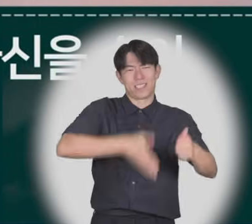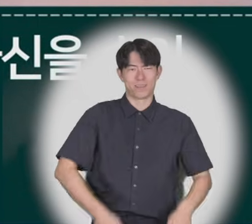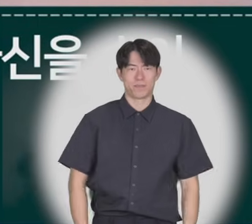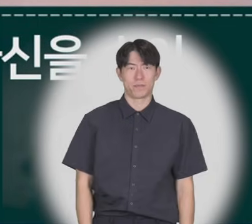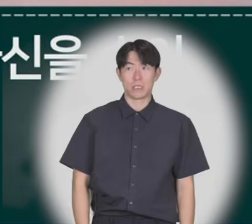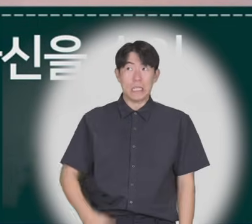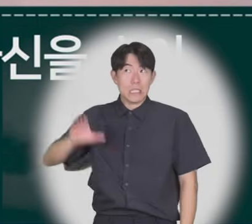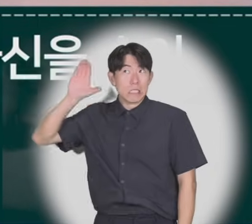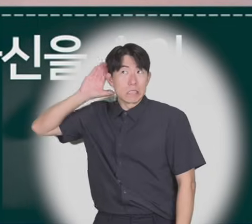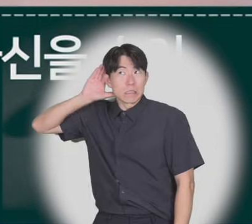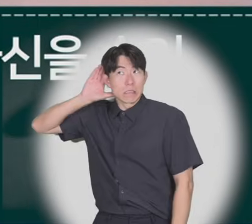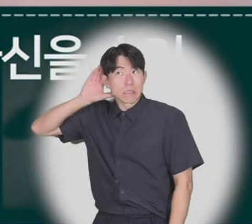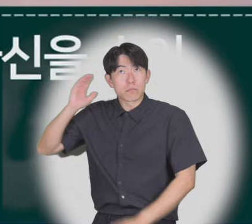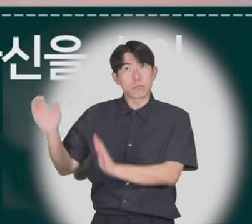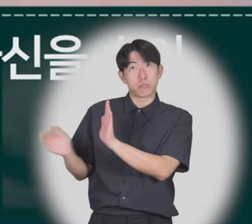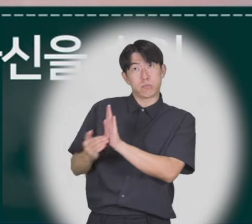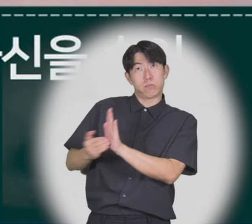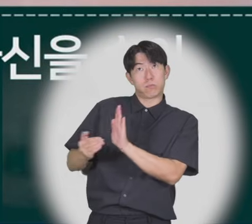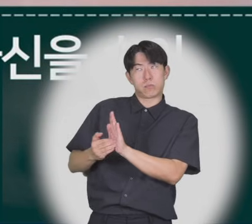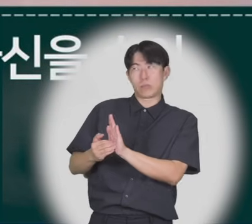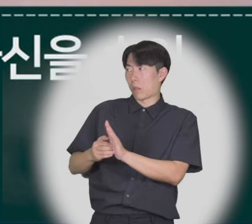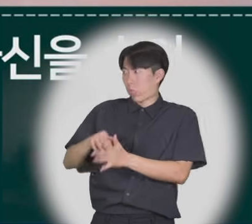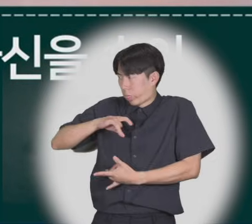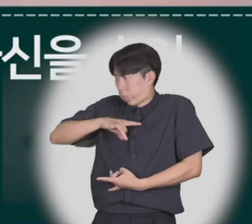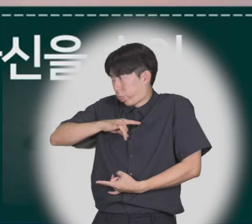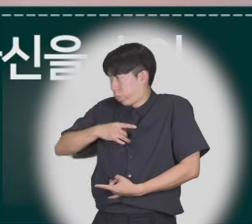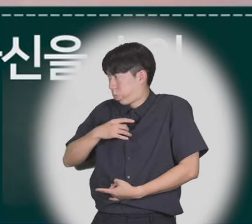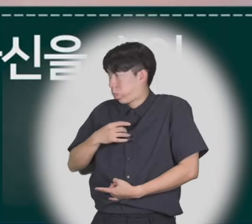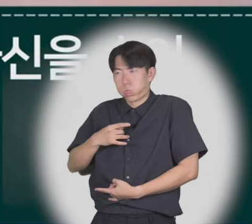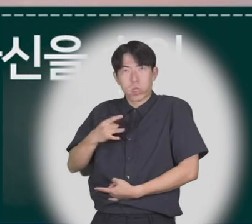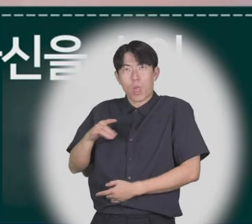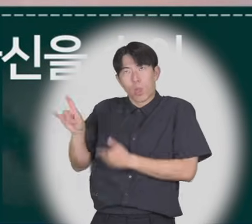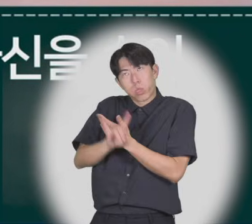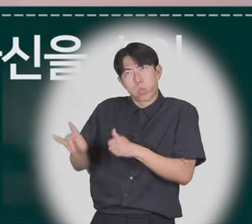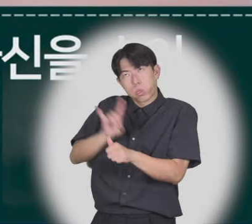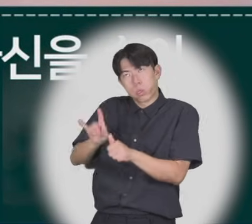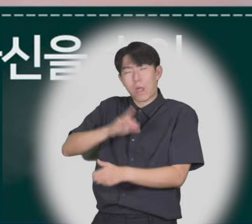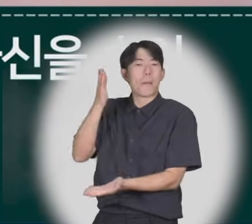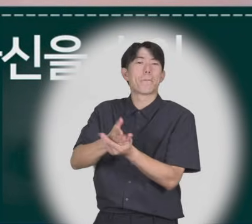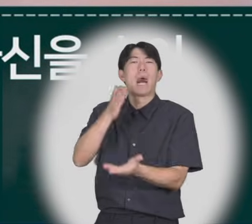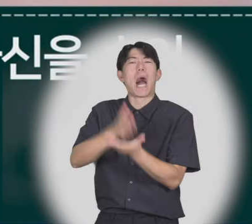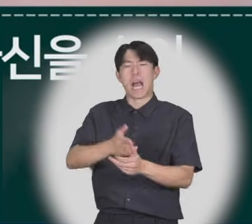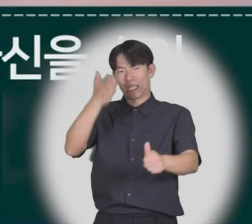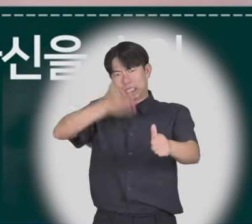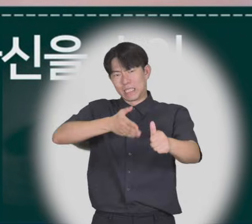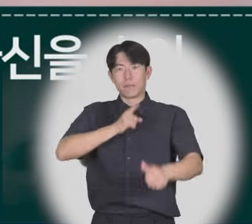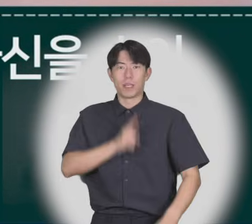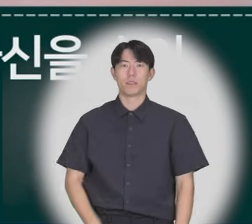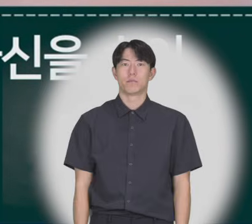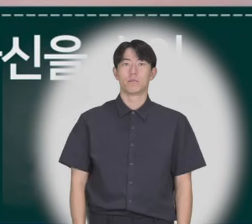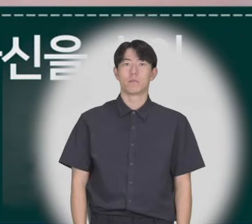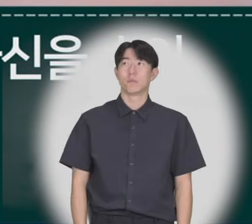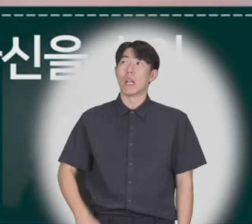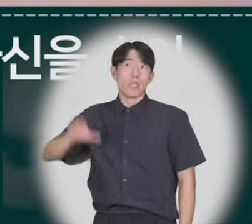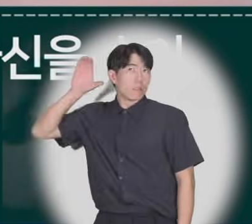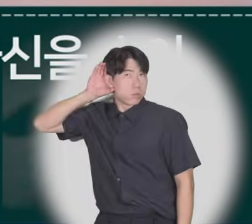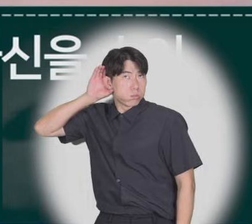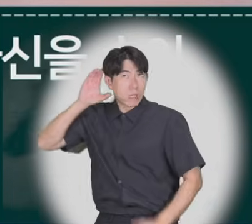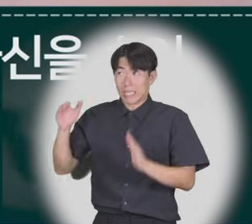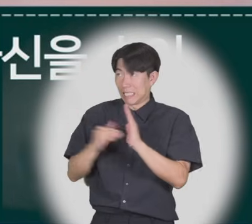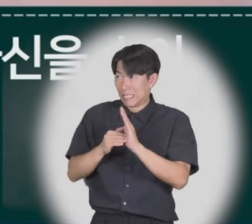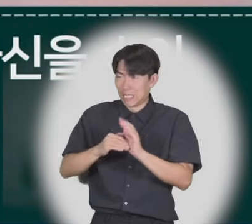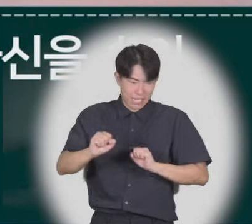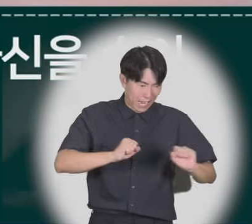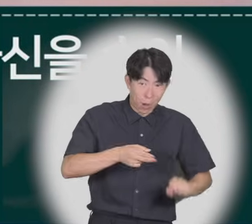듣기만 하여 자신을 속이는 자가 되지 말라. 그냥 듣기만 하고 행하지 않는 것은 자기 자신에게 속는